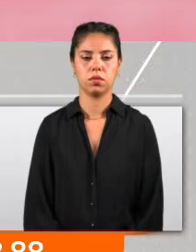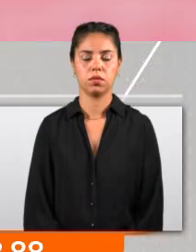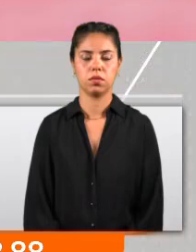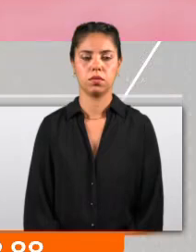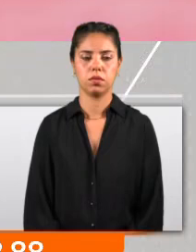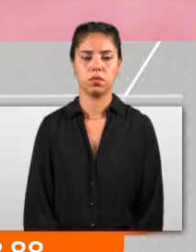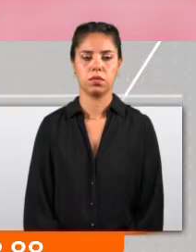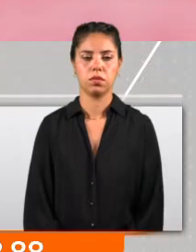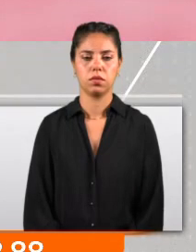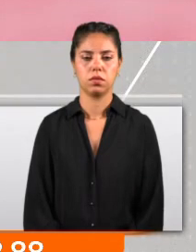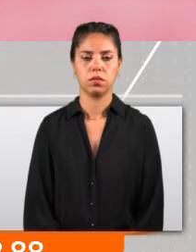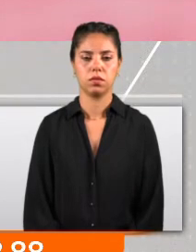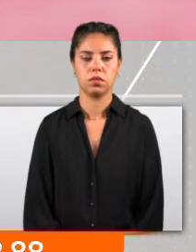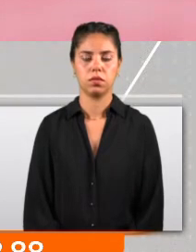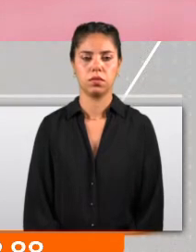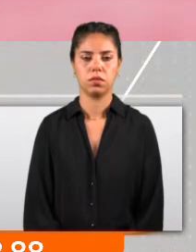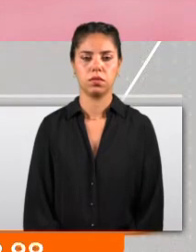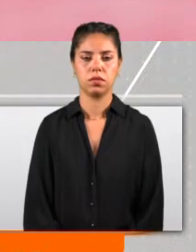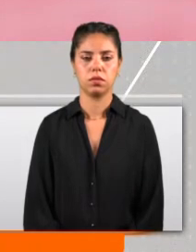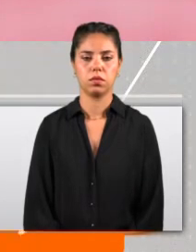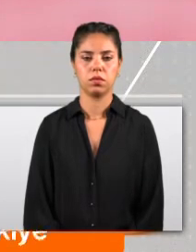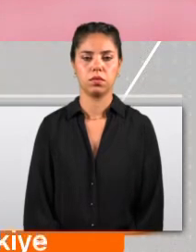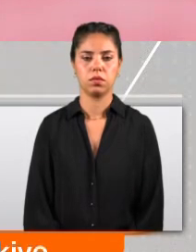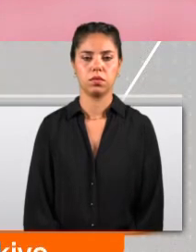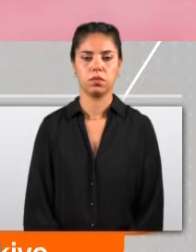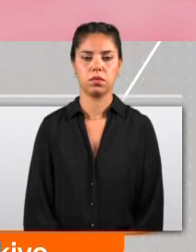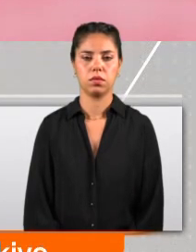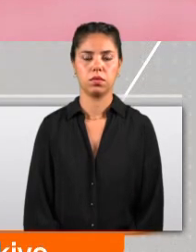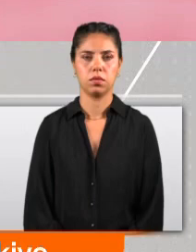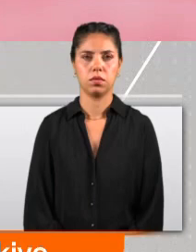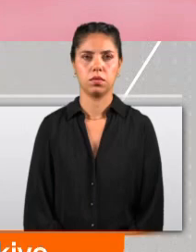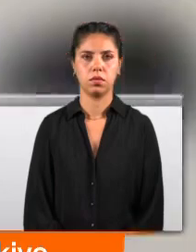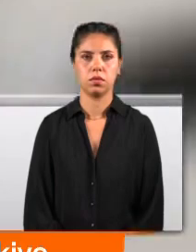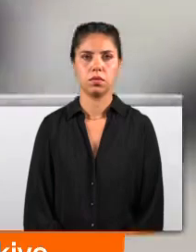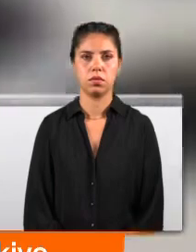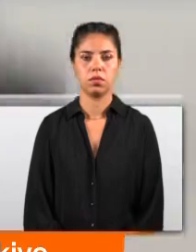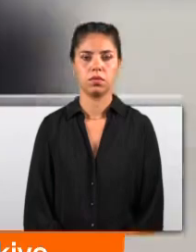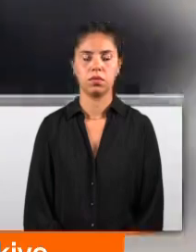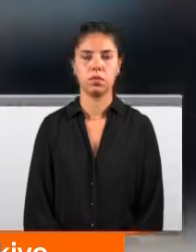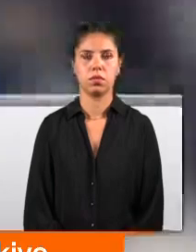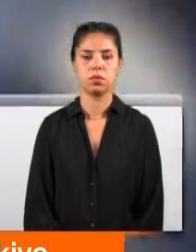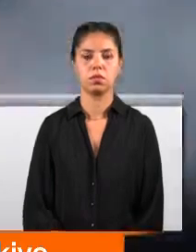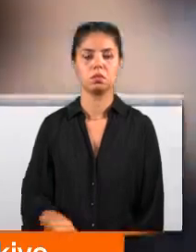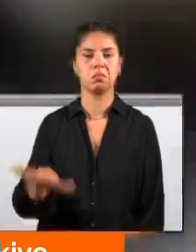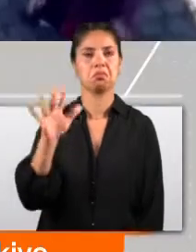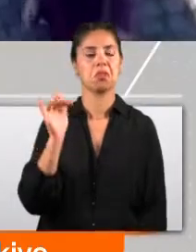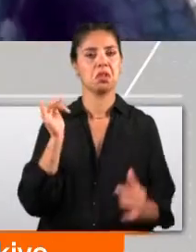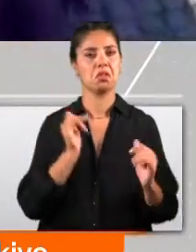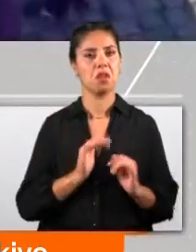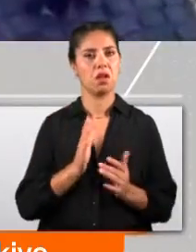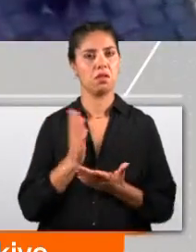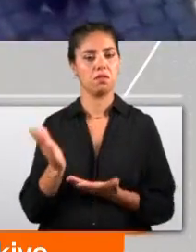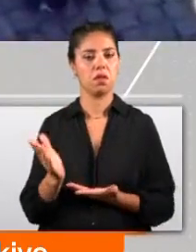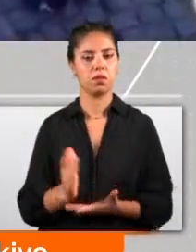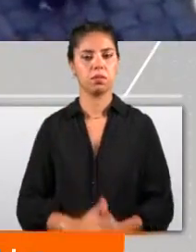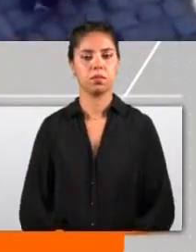bak. Abi diyorum hemen sağa çek, çek abi, yolcuyu indir. Üstelik son derecede pişkinler. Hiç